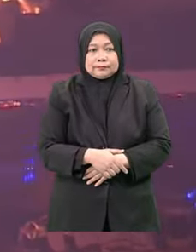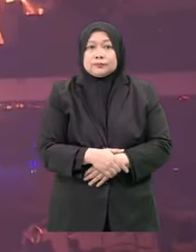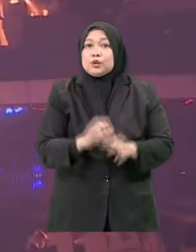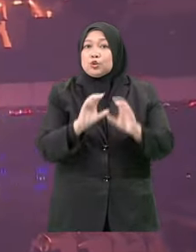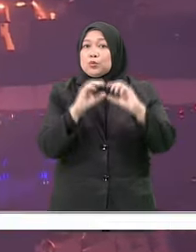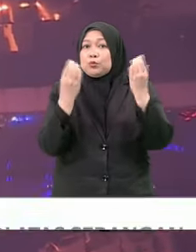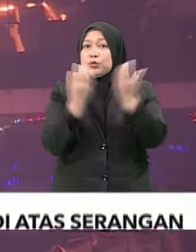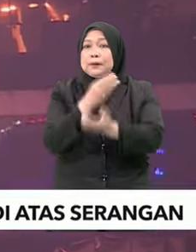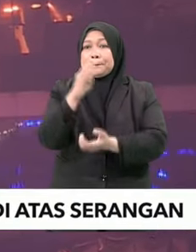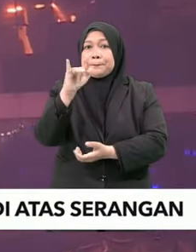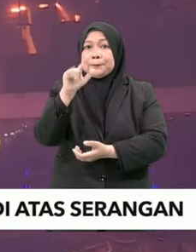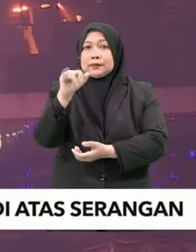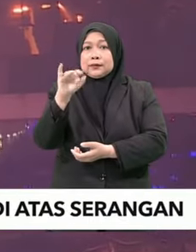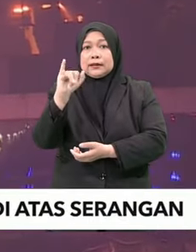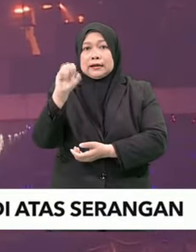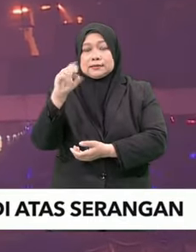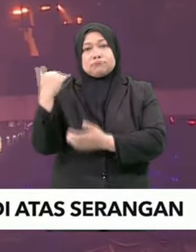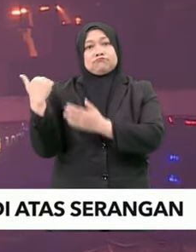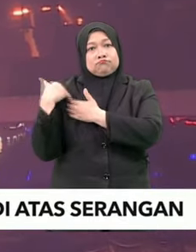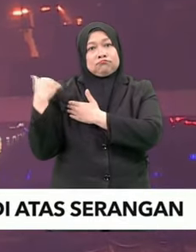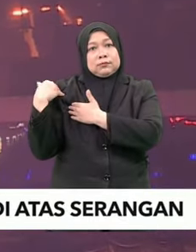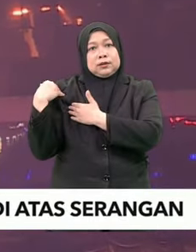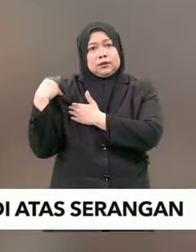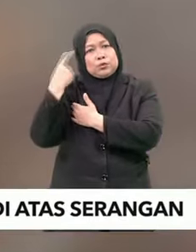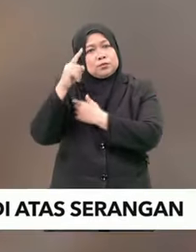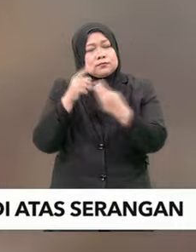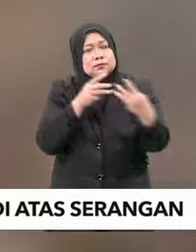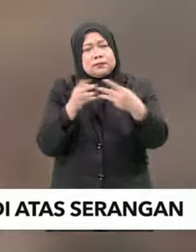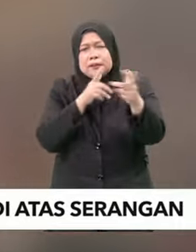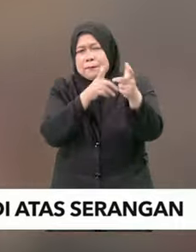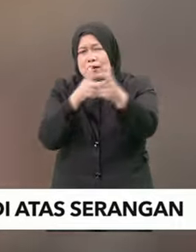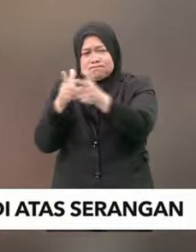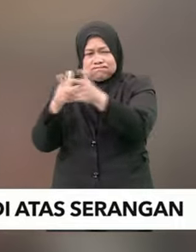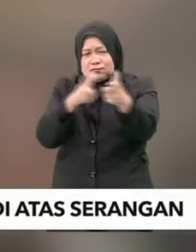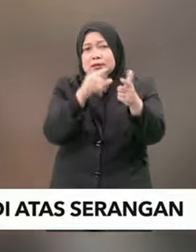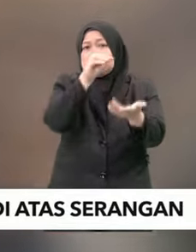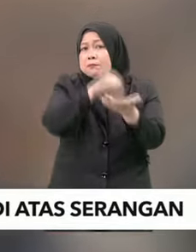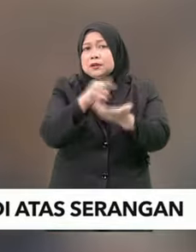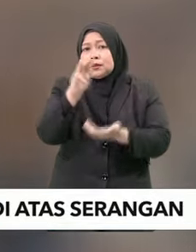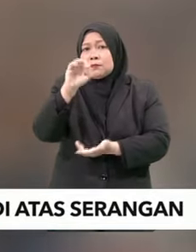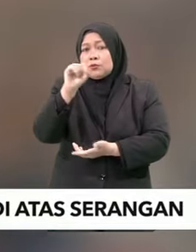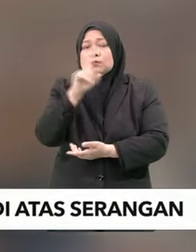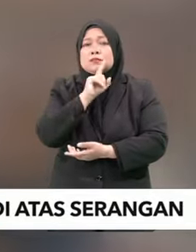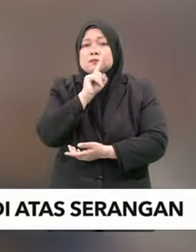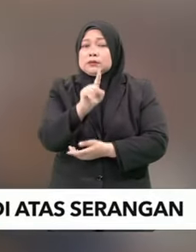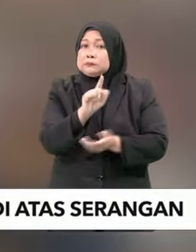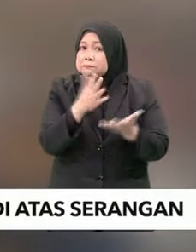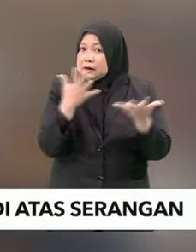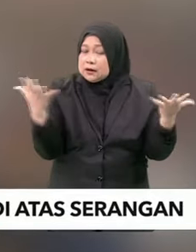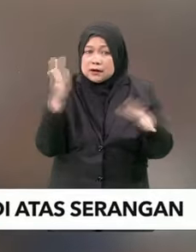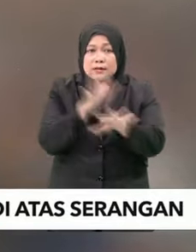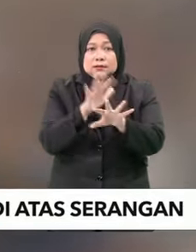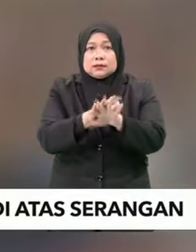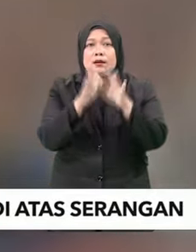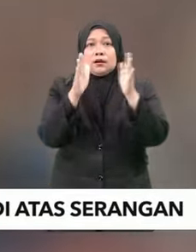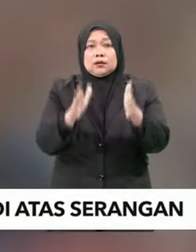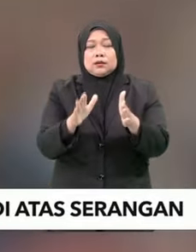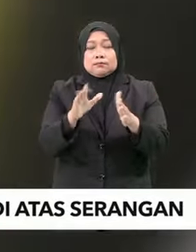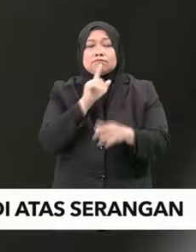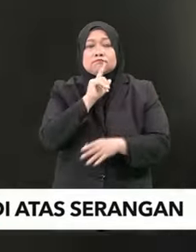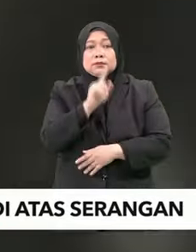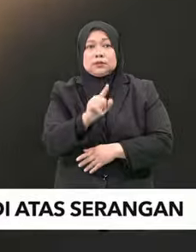kumpulan militan ISIS mengaku bertanggungjawab atas serangan temtimbakan Rambang di Moskow ini yang telah membunuh puluhan orang memetik